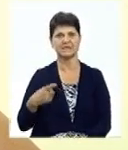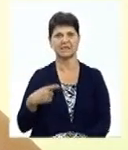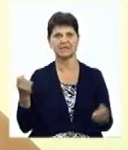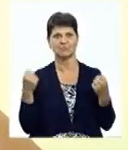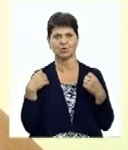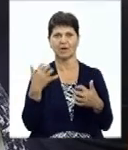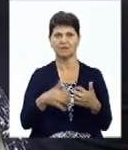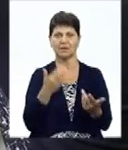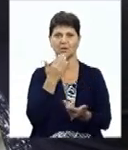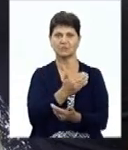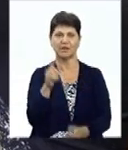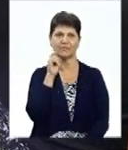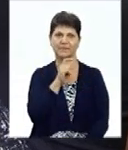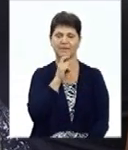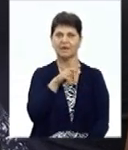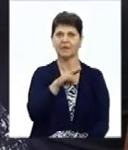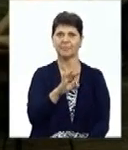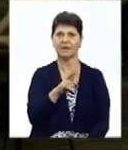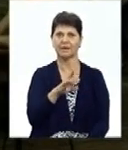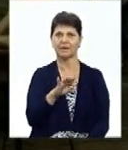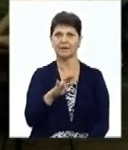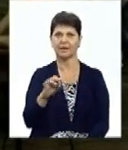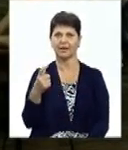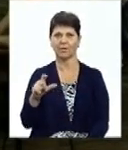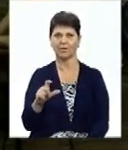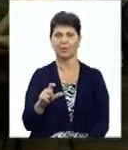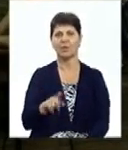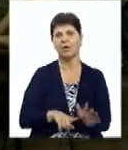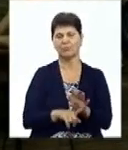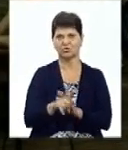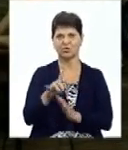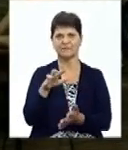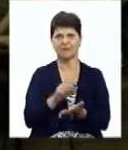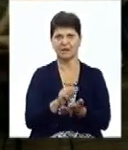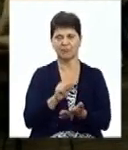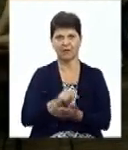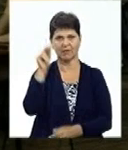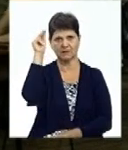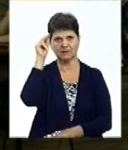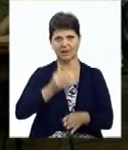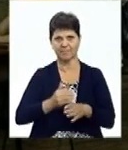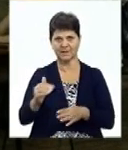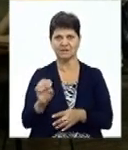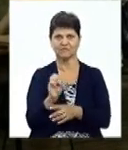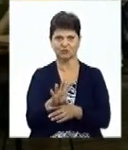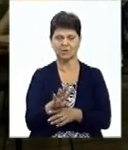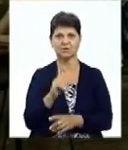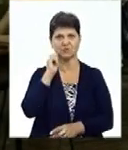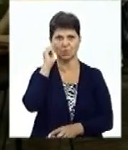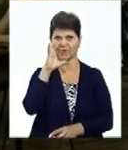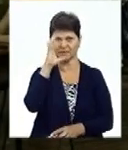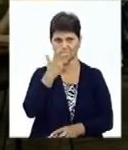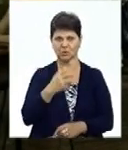Серед останніх – вінничанин Василь Пікінер. Почав займатися досить пізно, 14 років серйозно почав